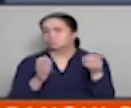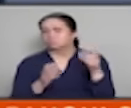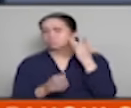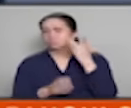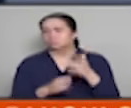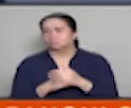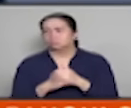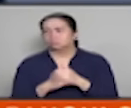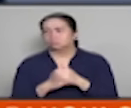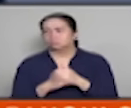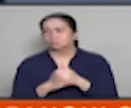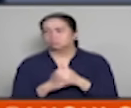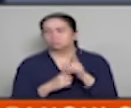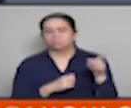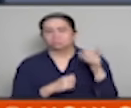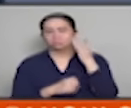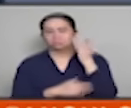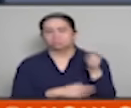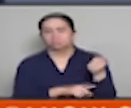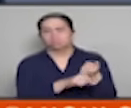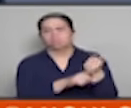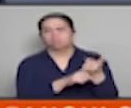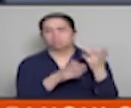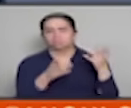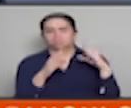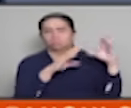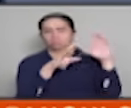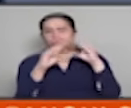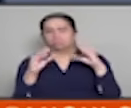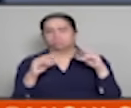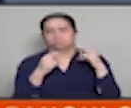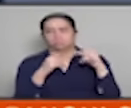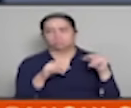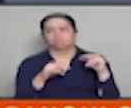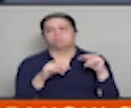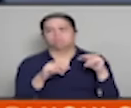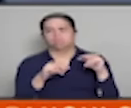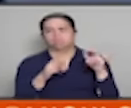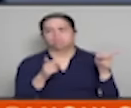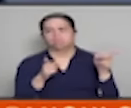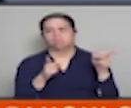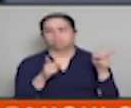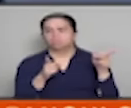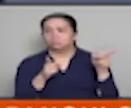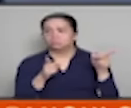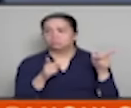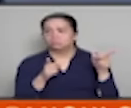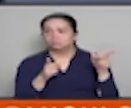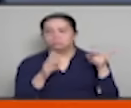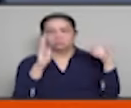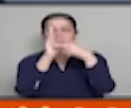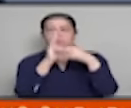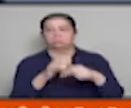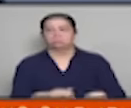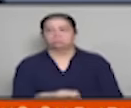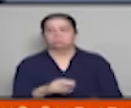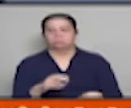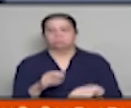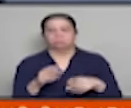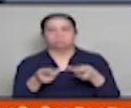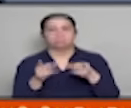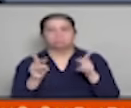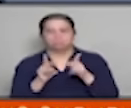Becky? Yung Becky kasi, sir, parang ang balita ko, sir, yung nag-ano lang siya ng jumper ng kuryente sa